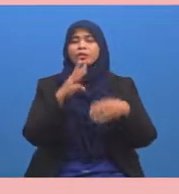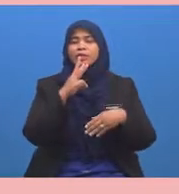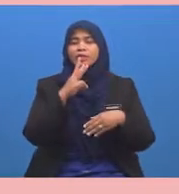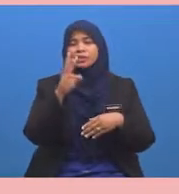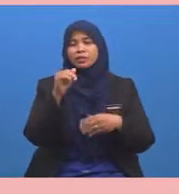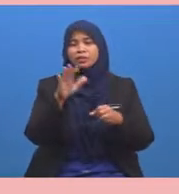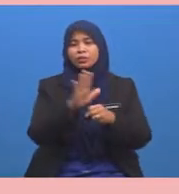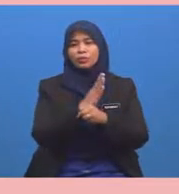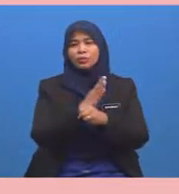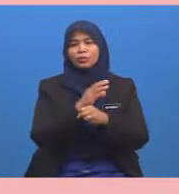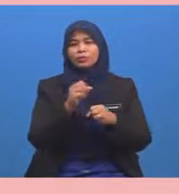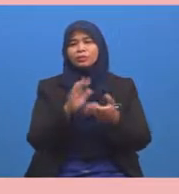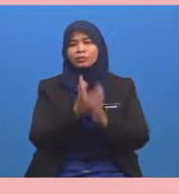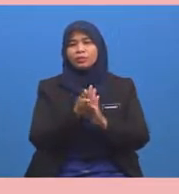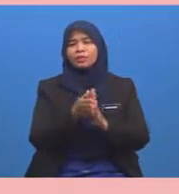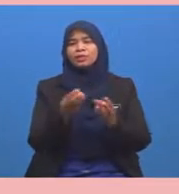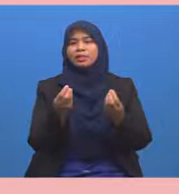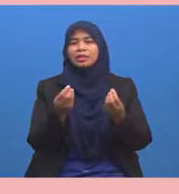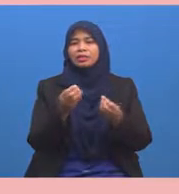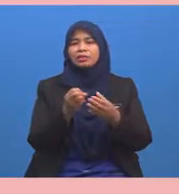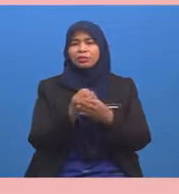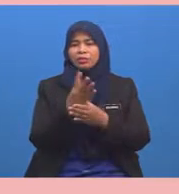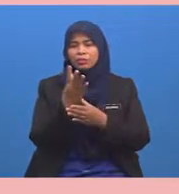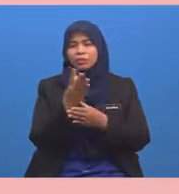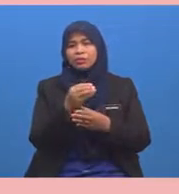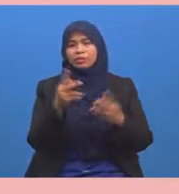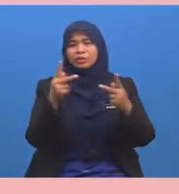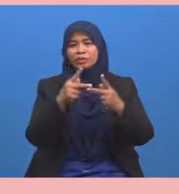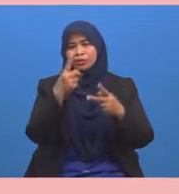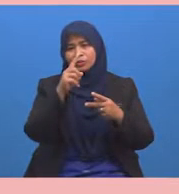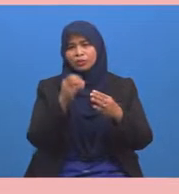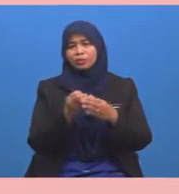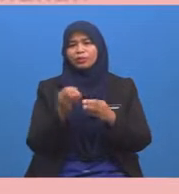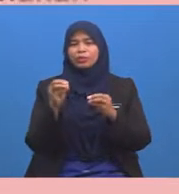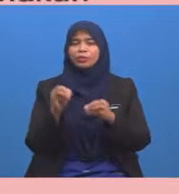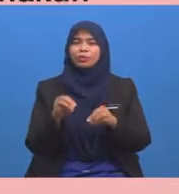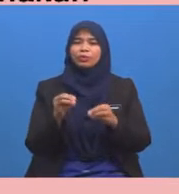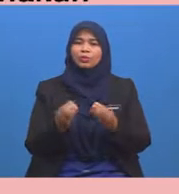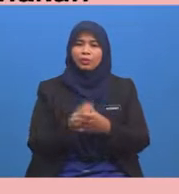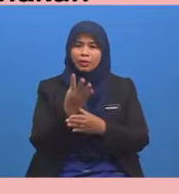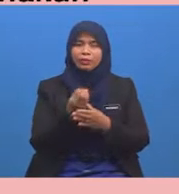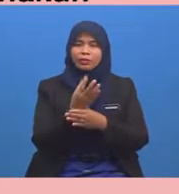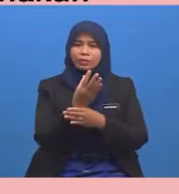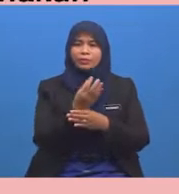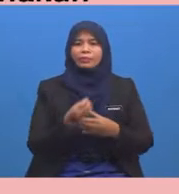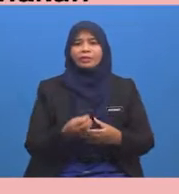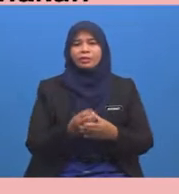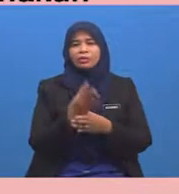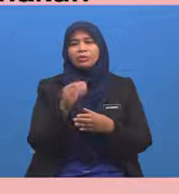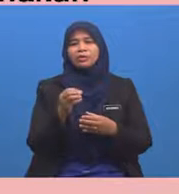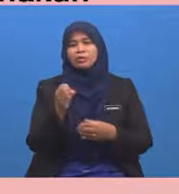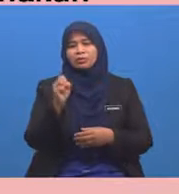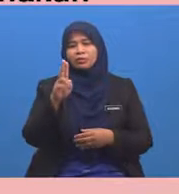akan menjadikan tanah subur dan sesuai untuk pertumbuhan tumbuh-tumbuhan. Tumbuhan yang subur akan